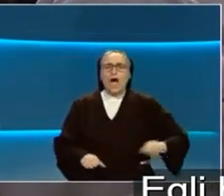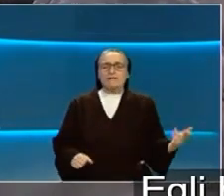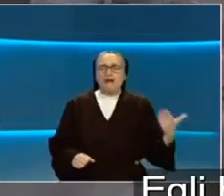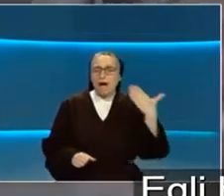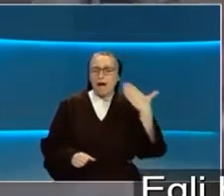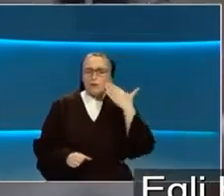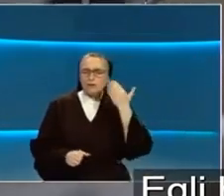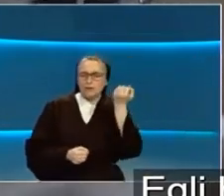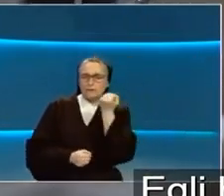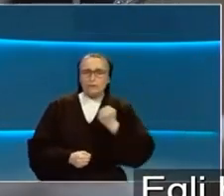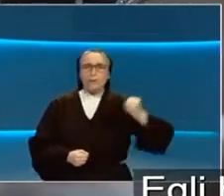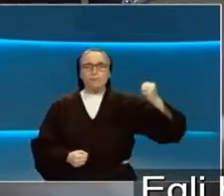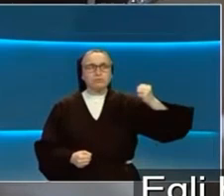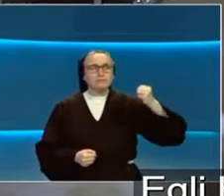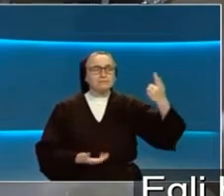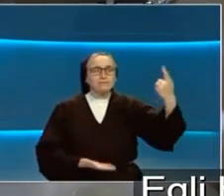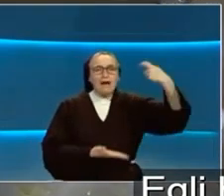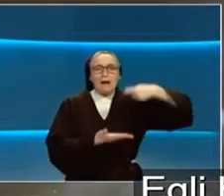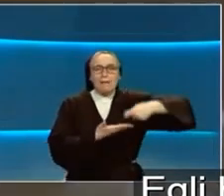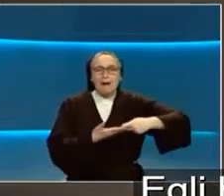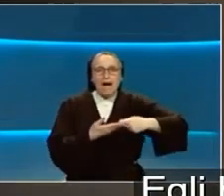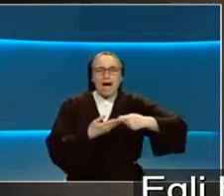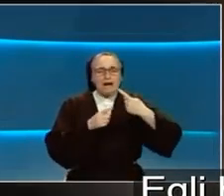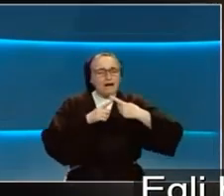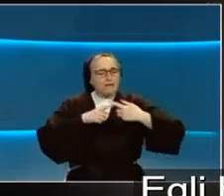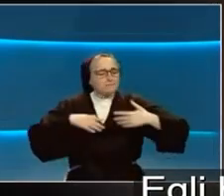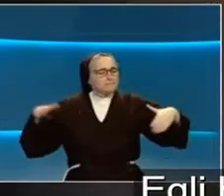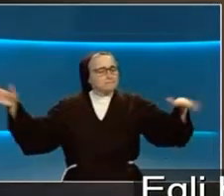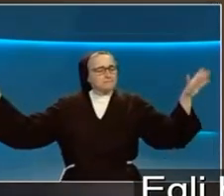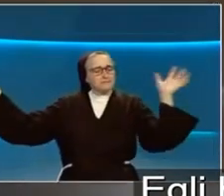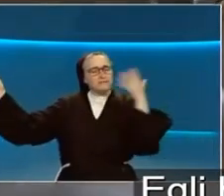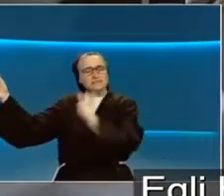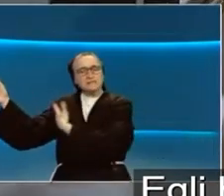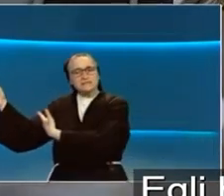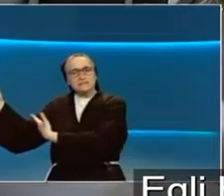solvit, et veteris piaculi